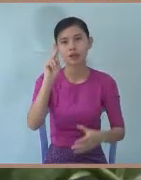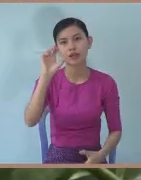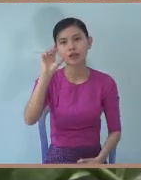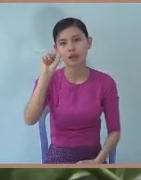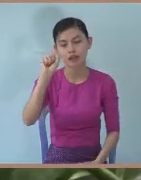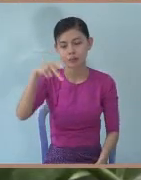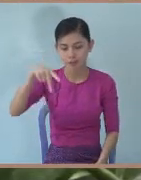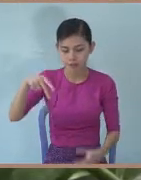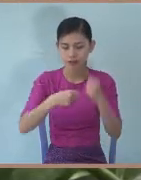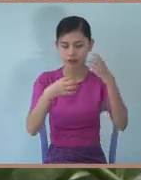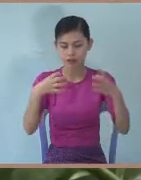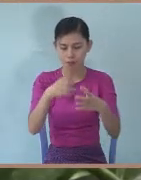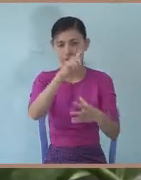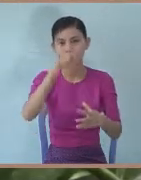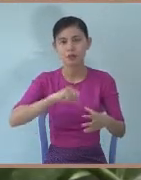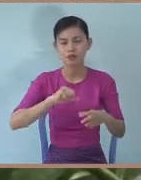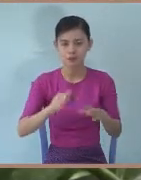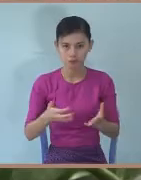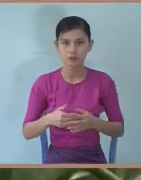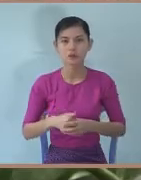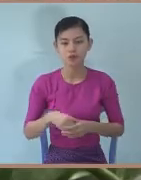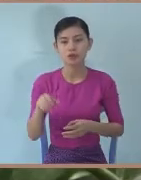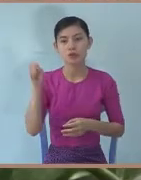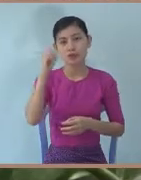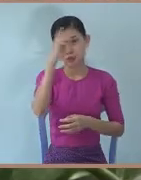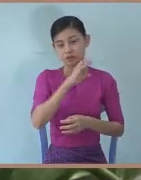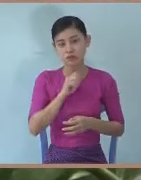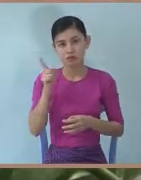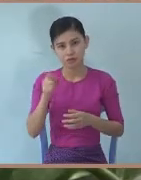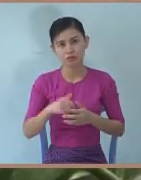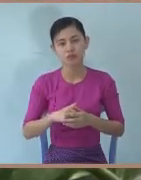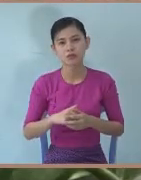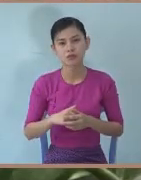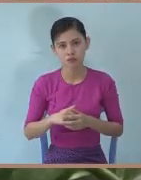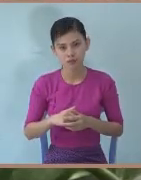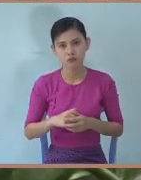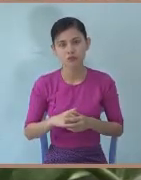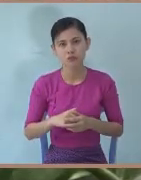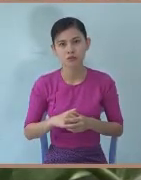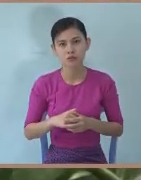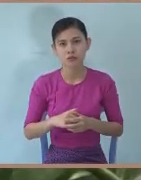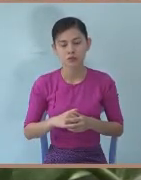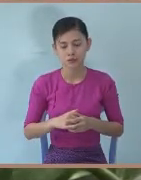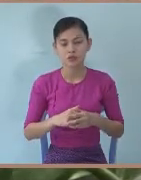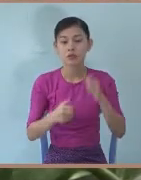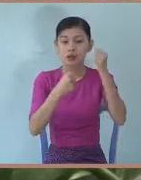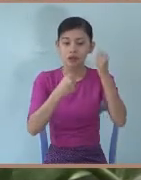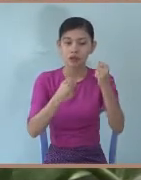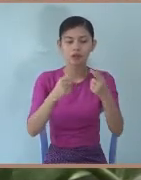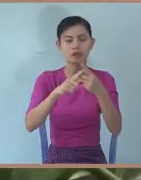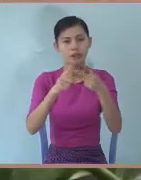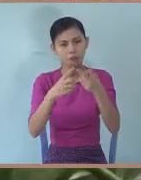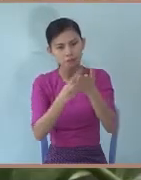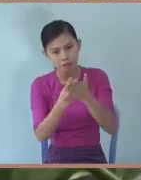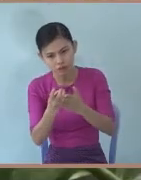ปาร์ตี้บ่เนาะยันส์ปีปีก็จนเรามีคนเลยมีชินเนี่ยบ่เนาะบางมีชินอะไรโซลูชันจนเรากระชินปีเนี่ยโซลูชันดีดีมือบ่เนาะ